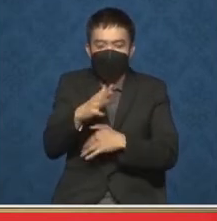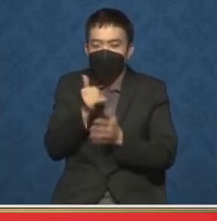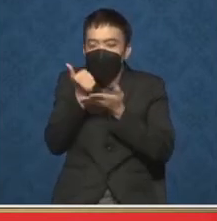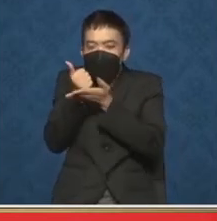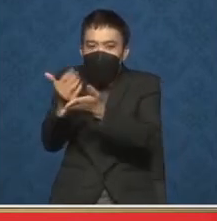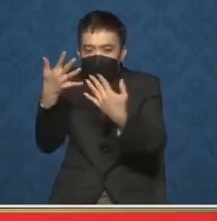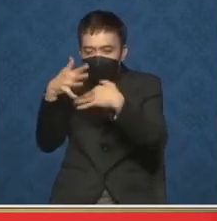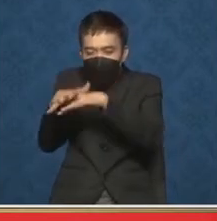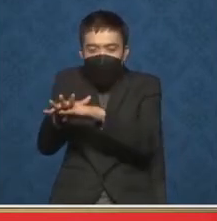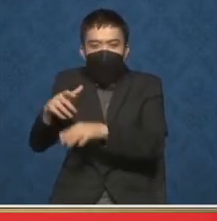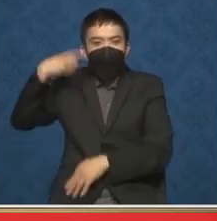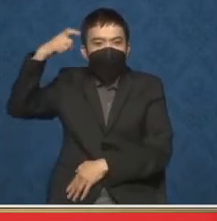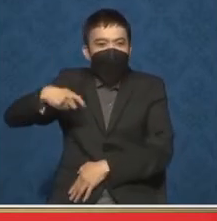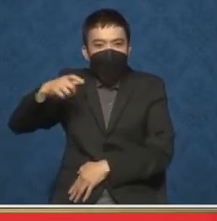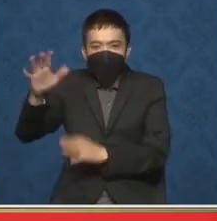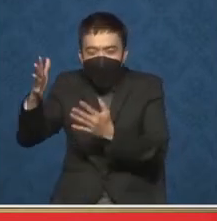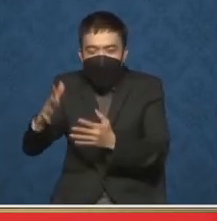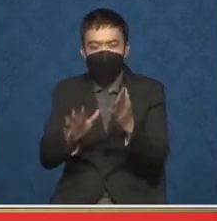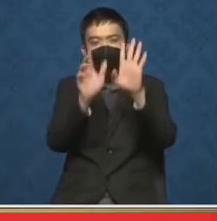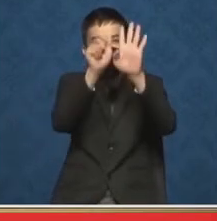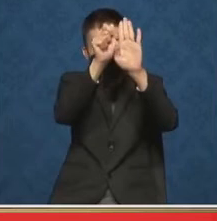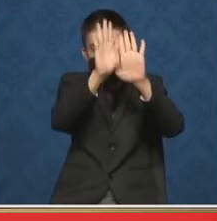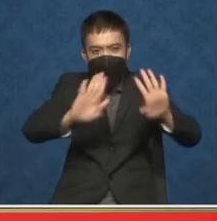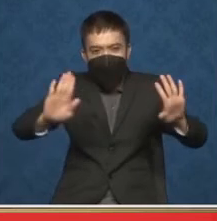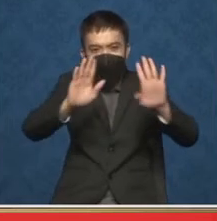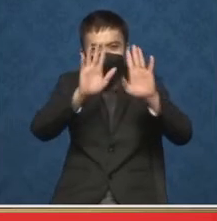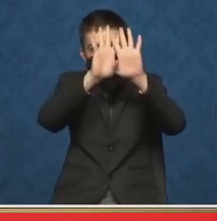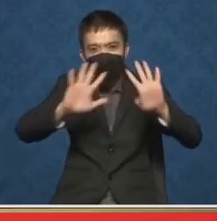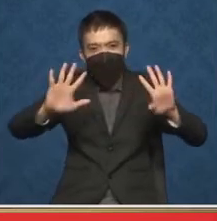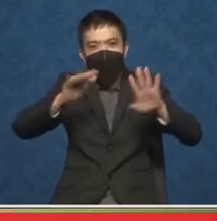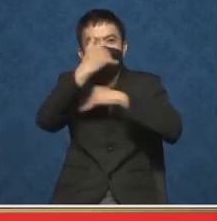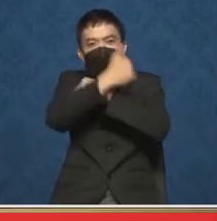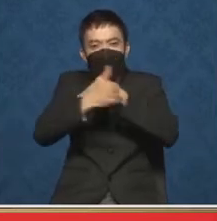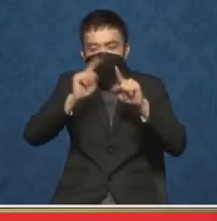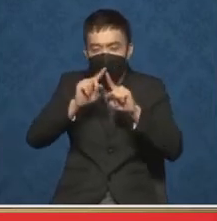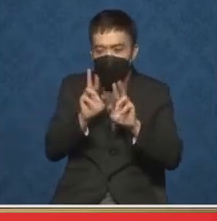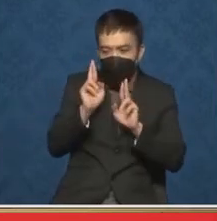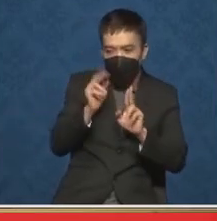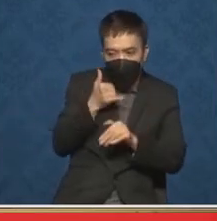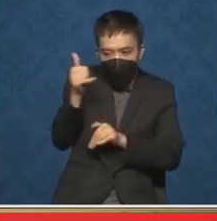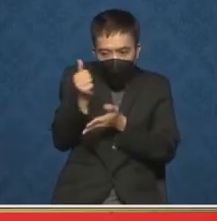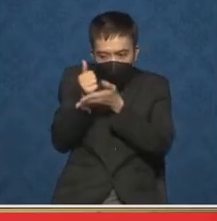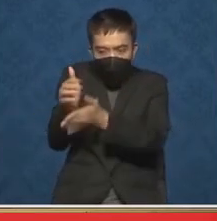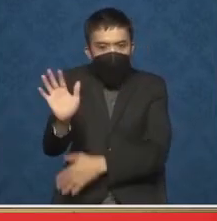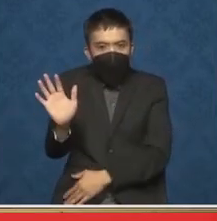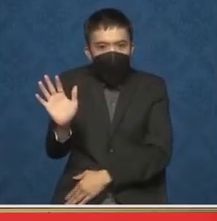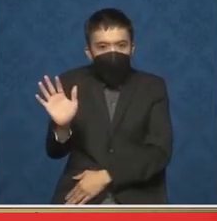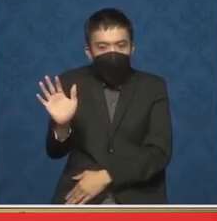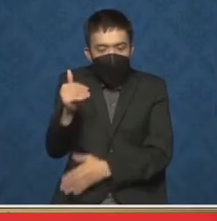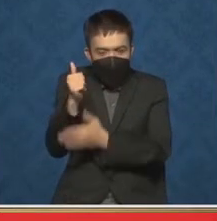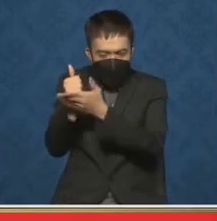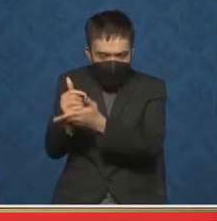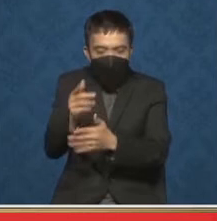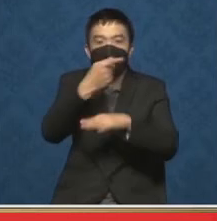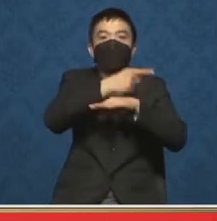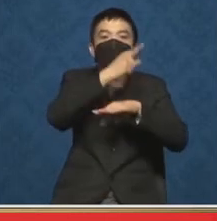อาเซีนเปเพื่อนกพระมาก แต่เขาลมดระวเขาไม่ไปมีประเทศที่ผู้นำอาเศียเปประธานอา